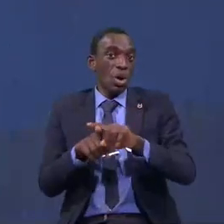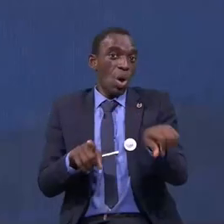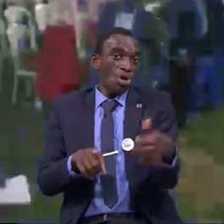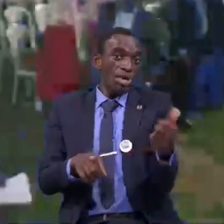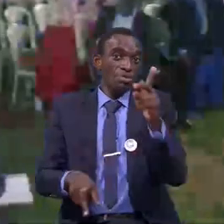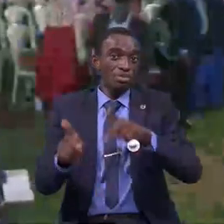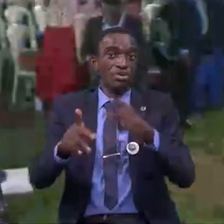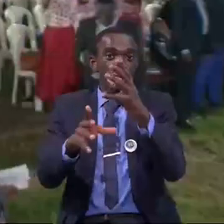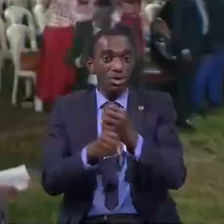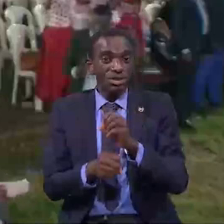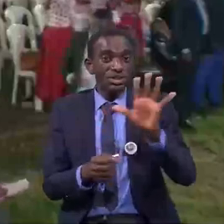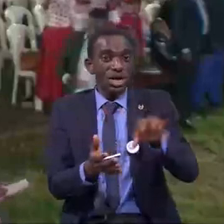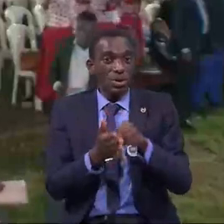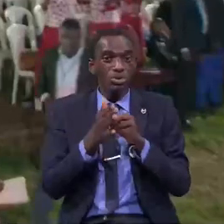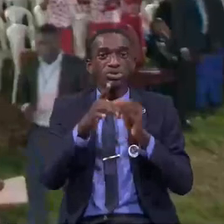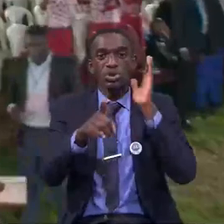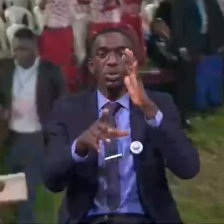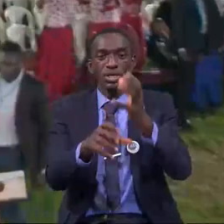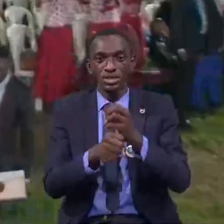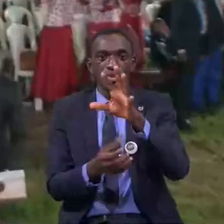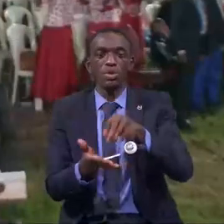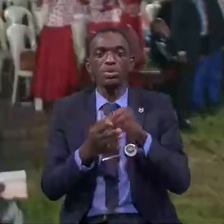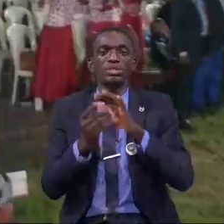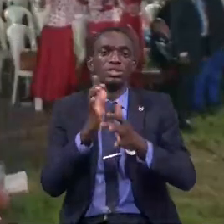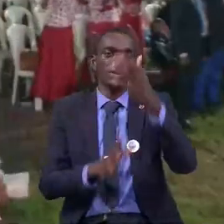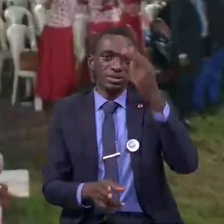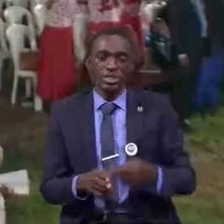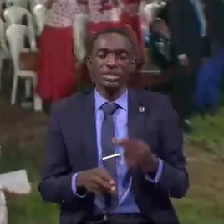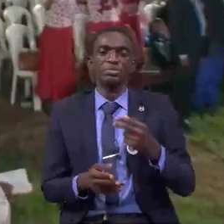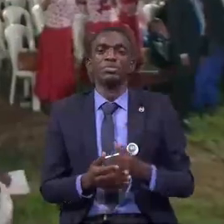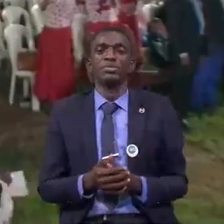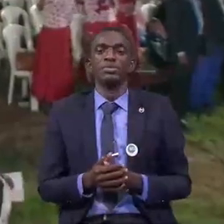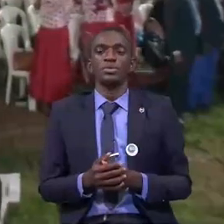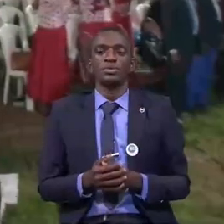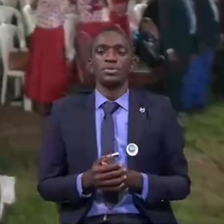Comme les autres ont reçu pour eux, toi aussi tu vas recevoir pour toi.